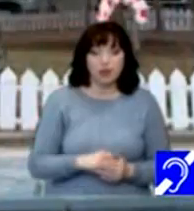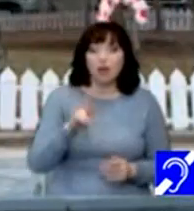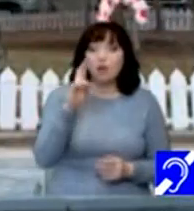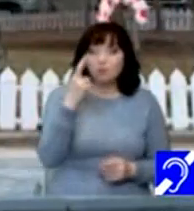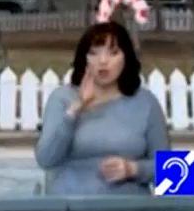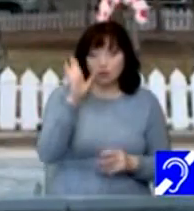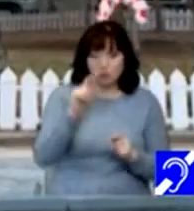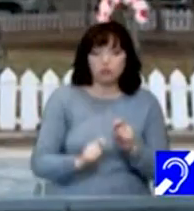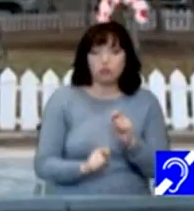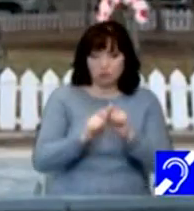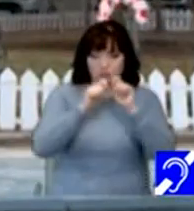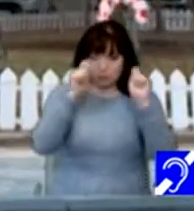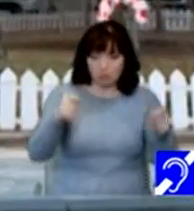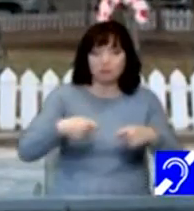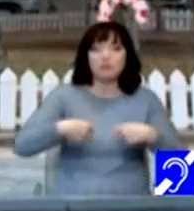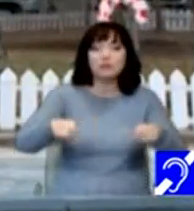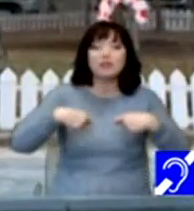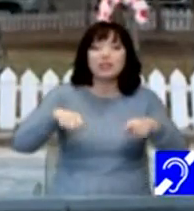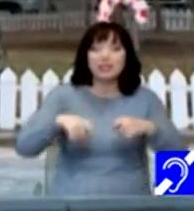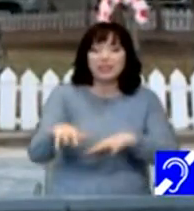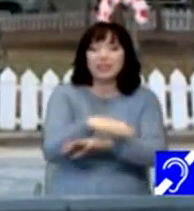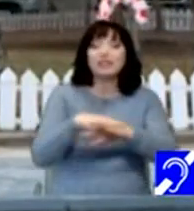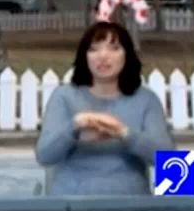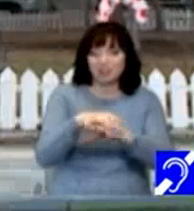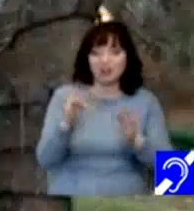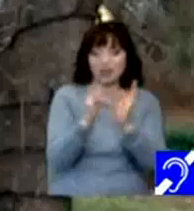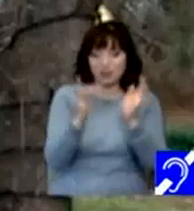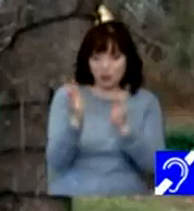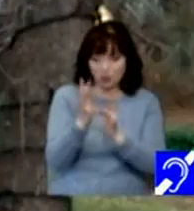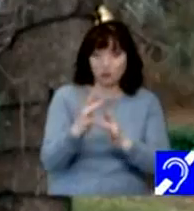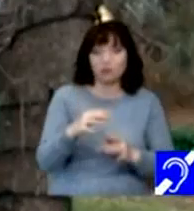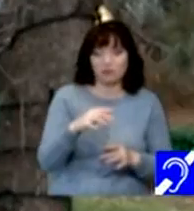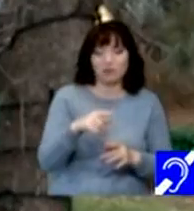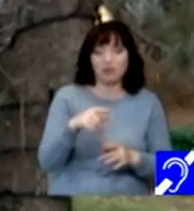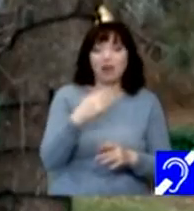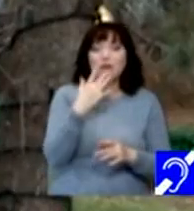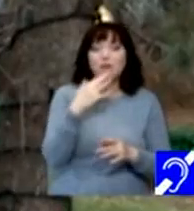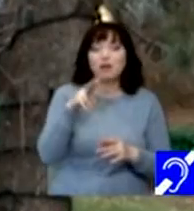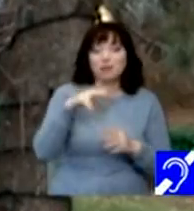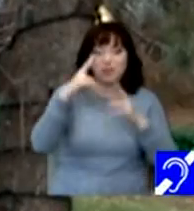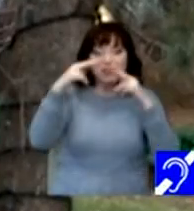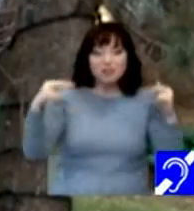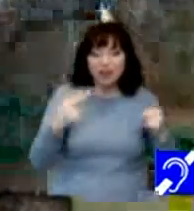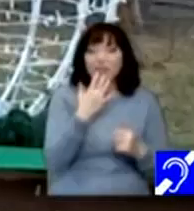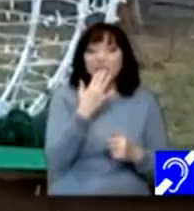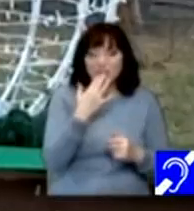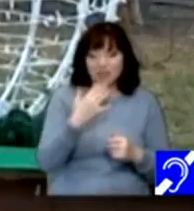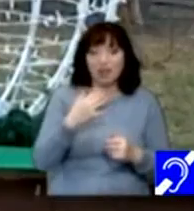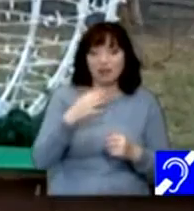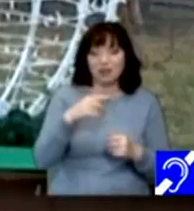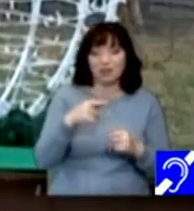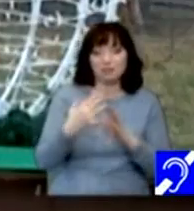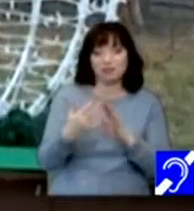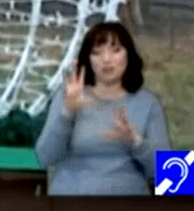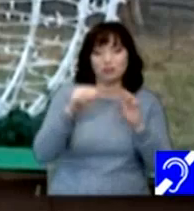Vineri va fi inaugurat târgul de Crăciun în scoarul Palatului Național din Chișinău. Ce surprize au pregătit autoritățile în acest an de